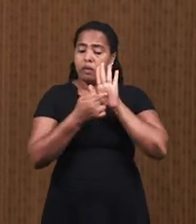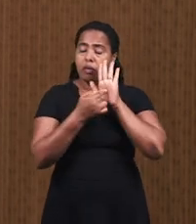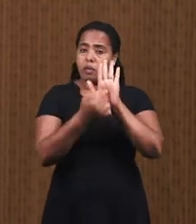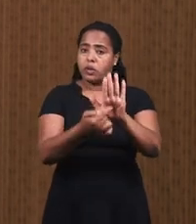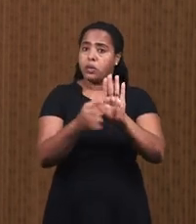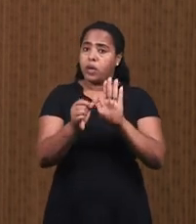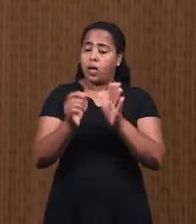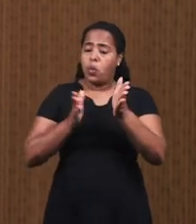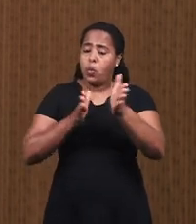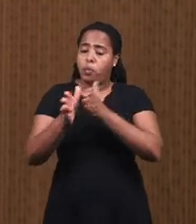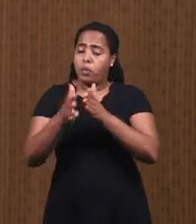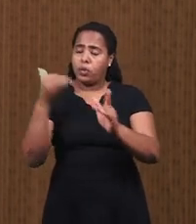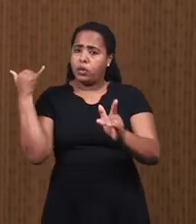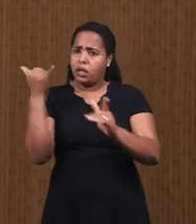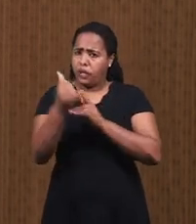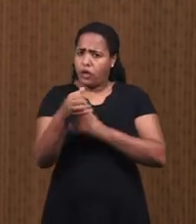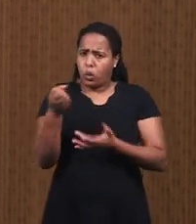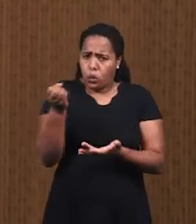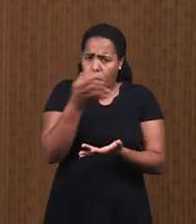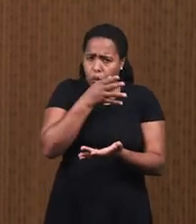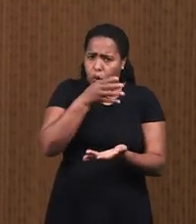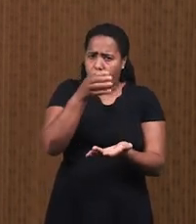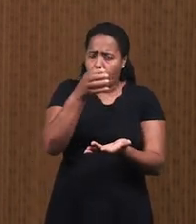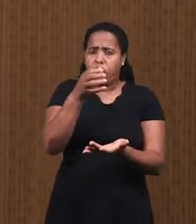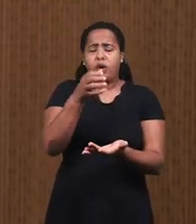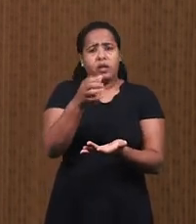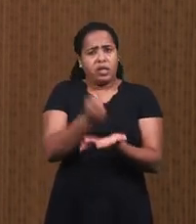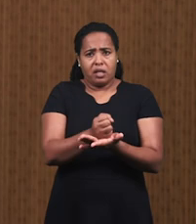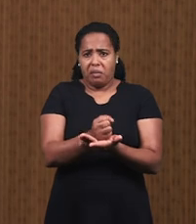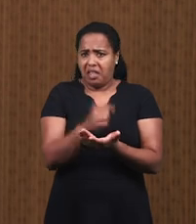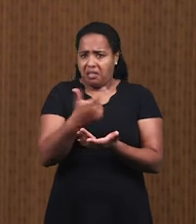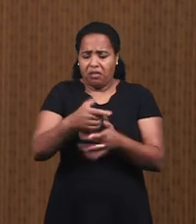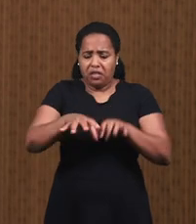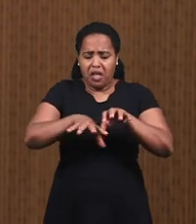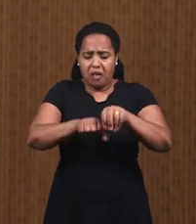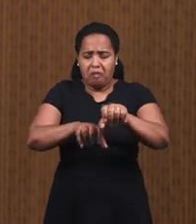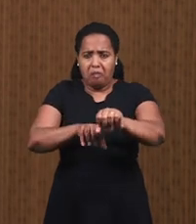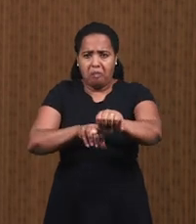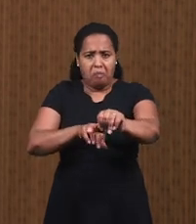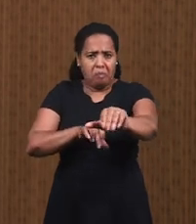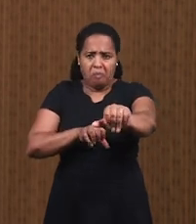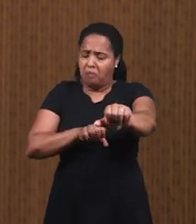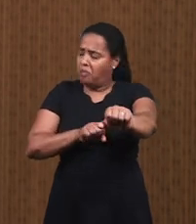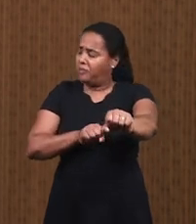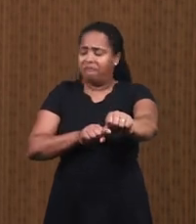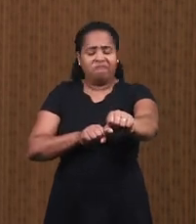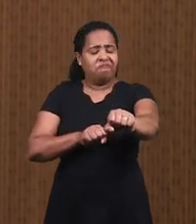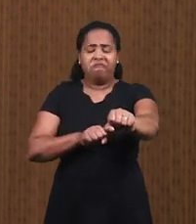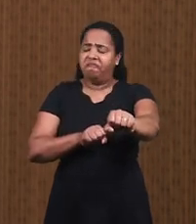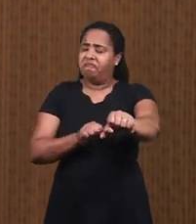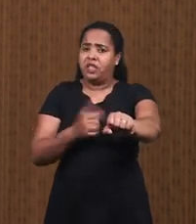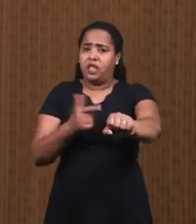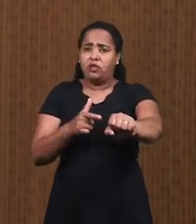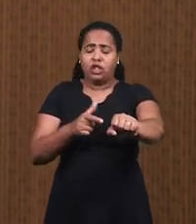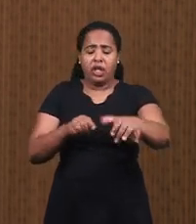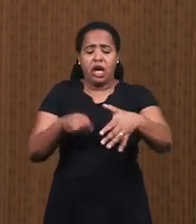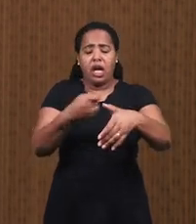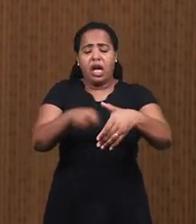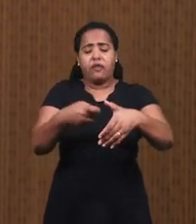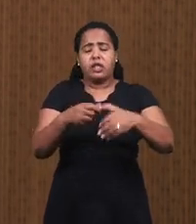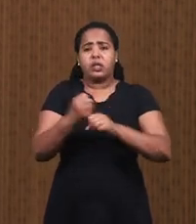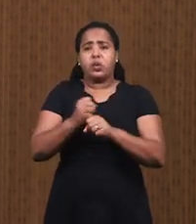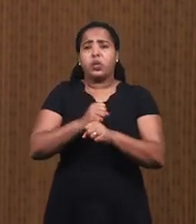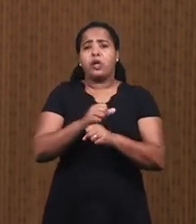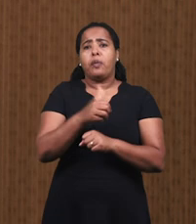только Ветхий Завет. Тогда Нового Завета еще не существовало. Не существовало христианского